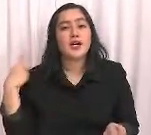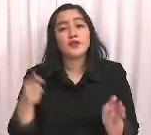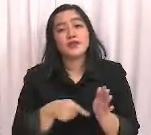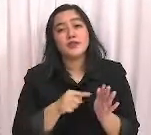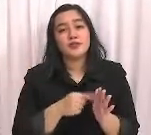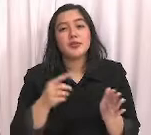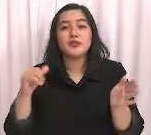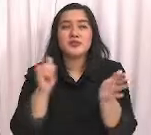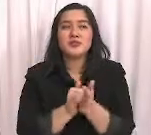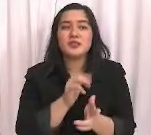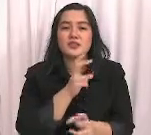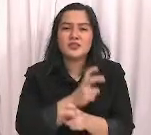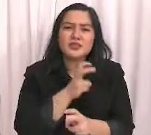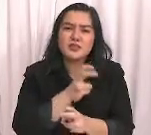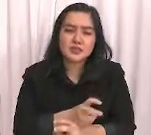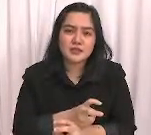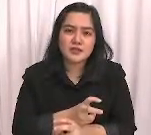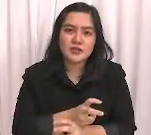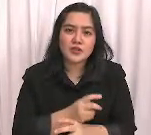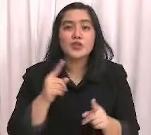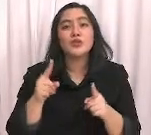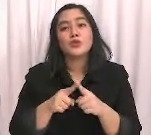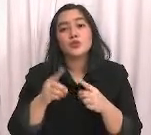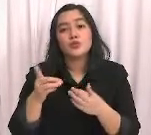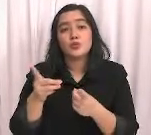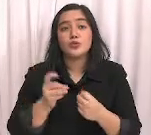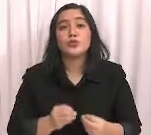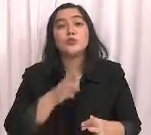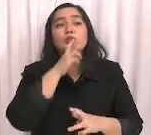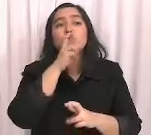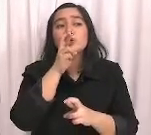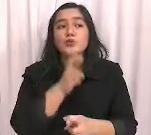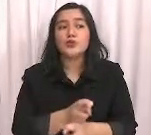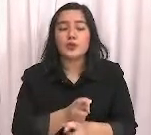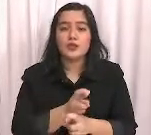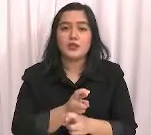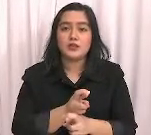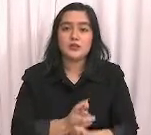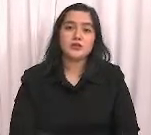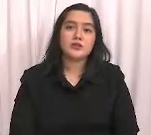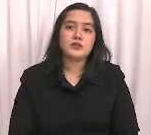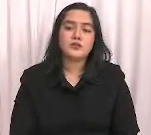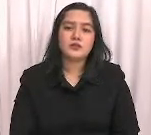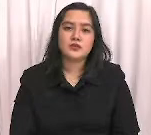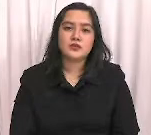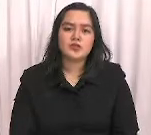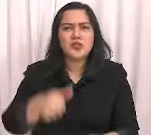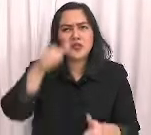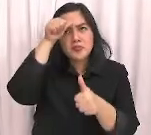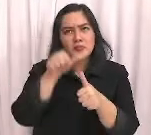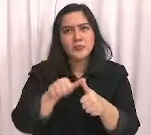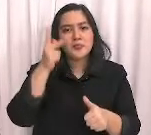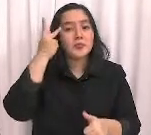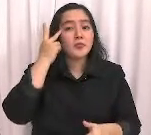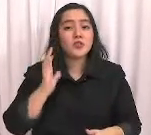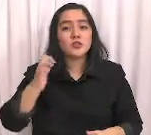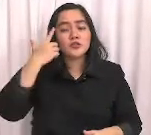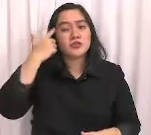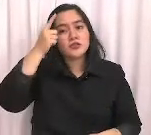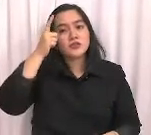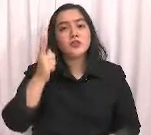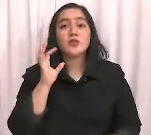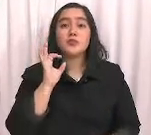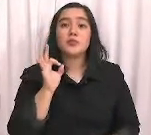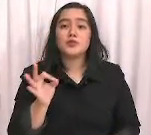Yun nga yung sinabi ni Pastor last time doon sa preaching niya, doon sa about a virtuous woman, is a woman that is